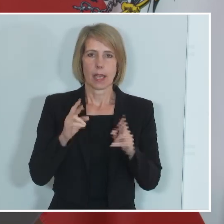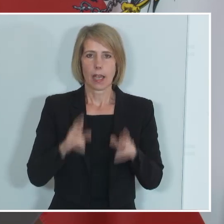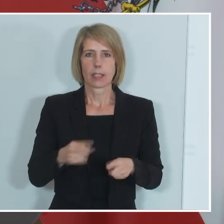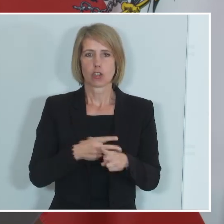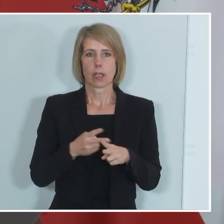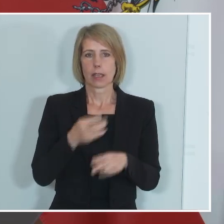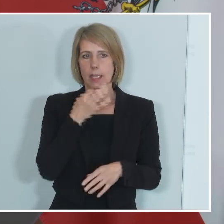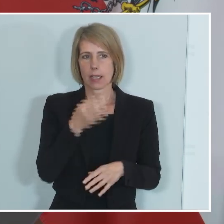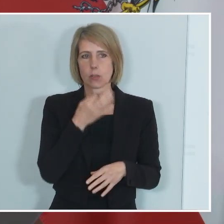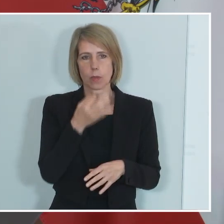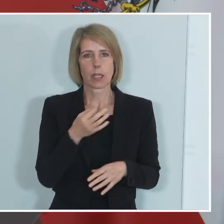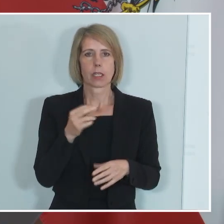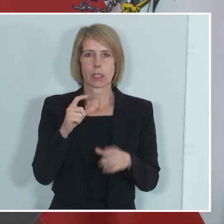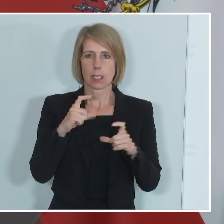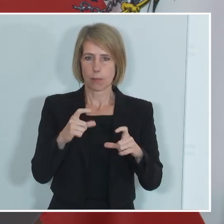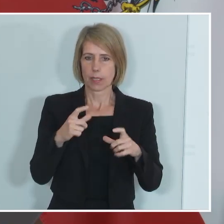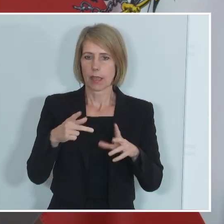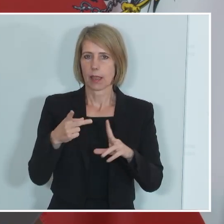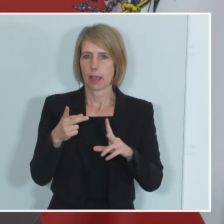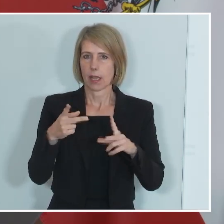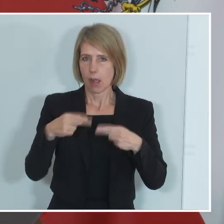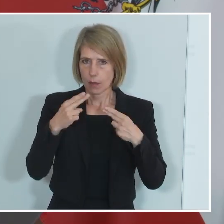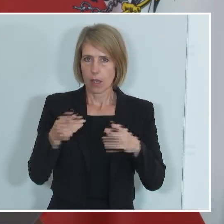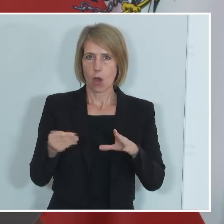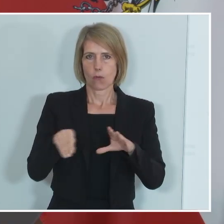auch ein Kapitel aufzunehmen, wo tatsächlich